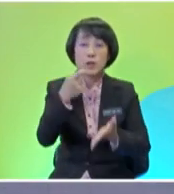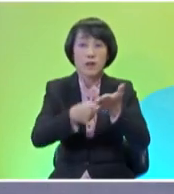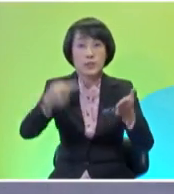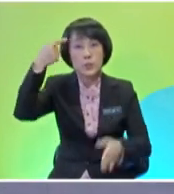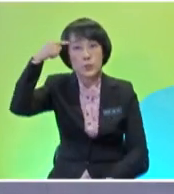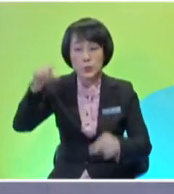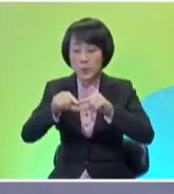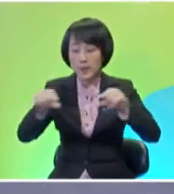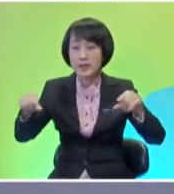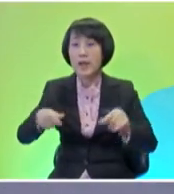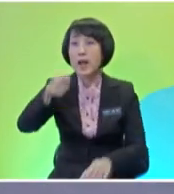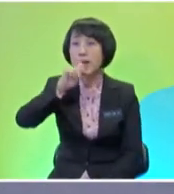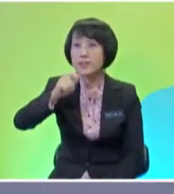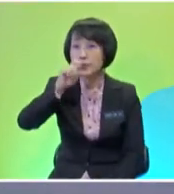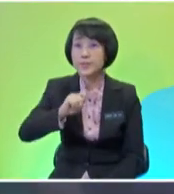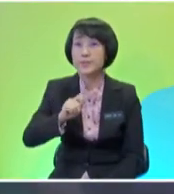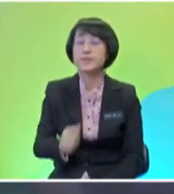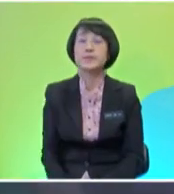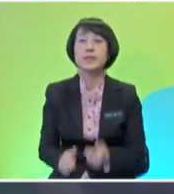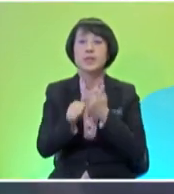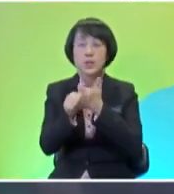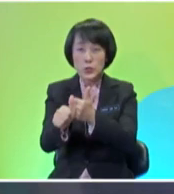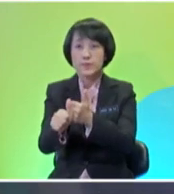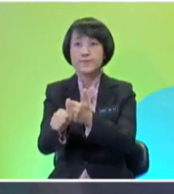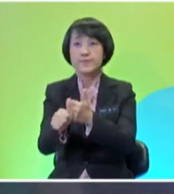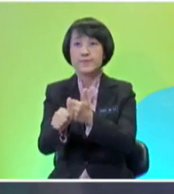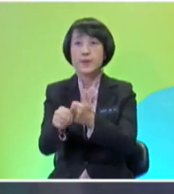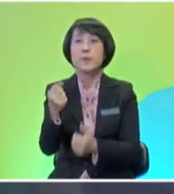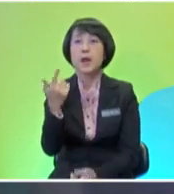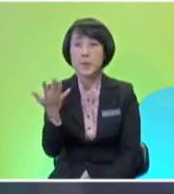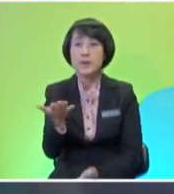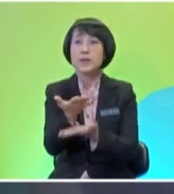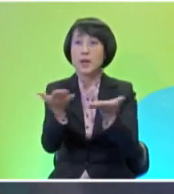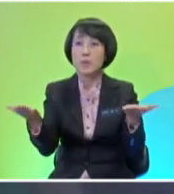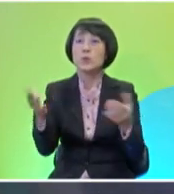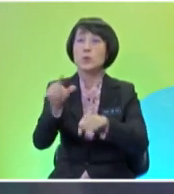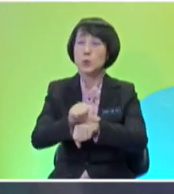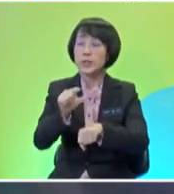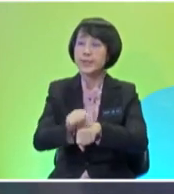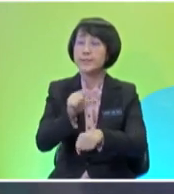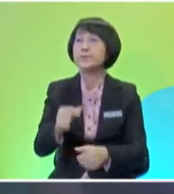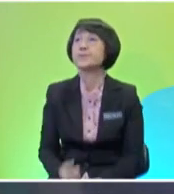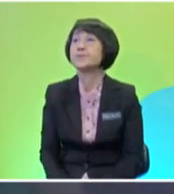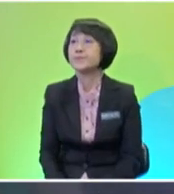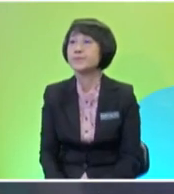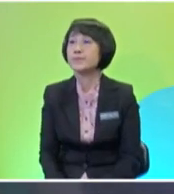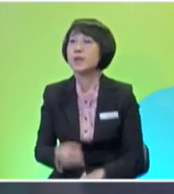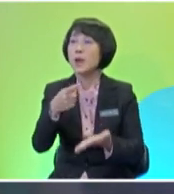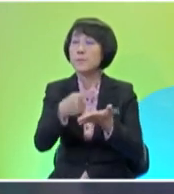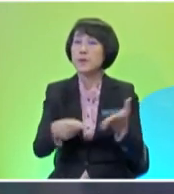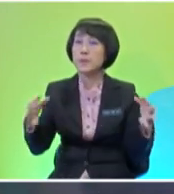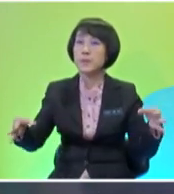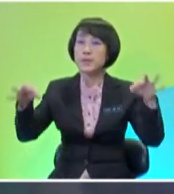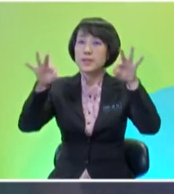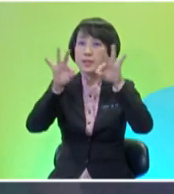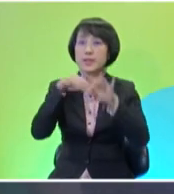ikut kawan dia. Ikut pada keperluan produk dia sendiri. Okay. Itu sajalah. Boleh Ifah tanya cikgu? Ya. Apa pentingnya untuk